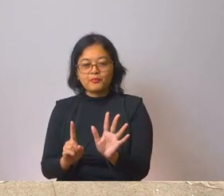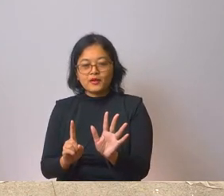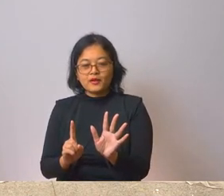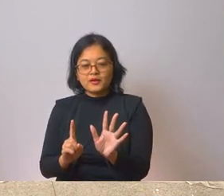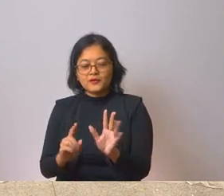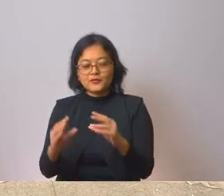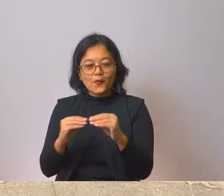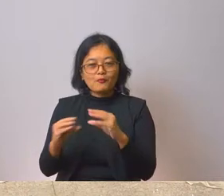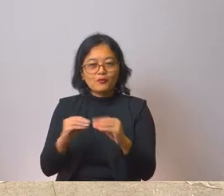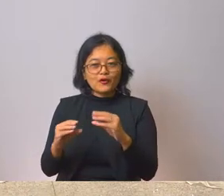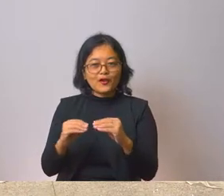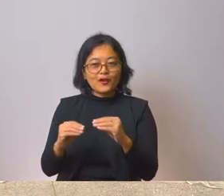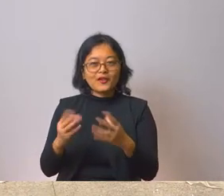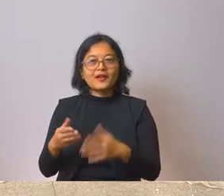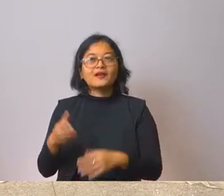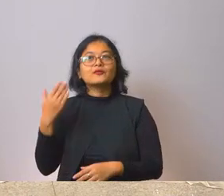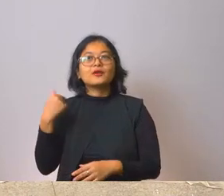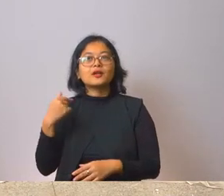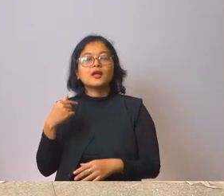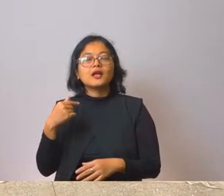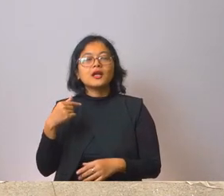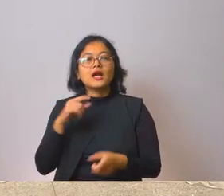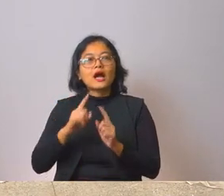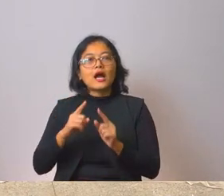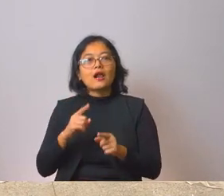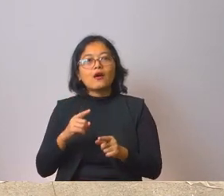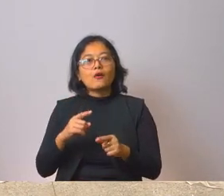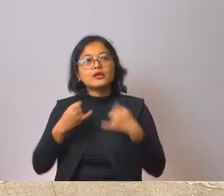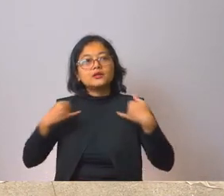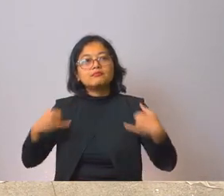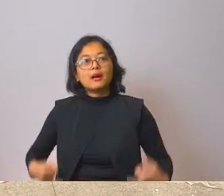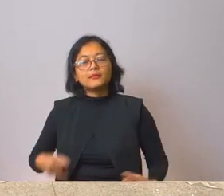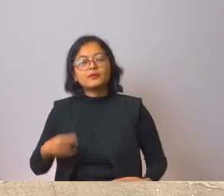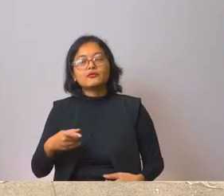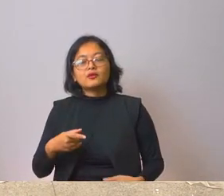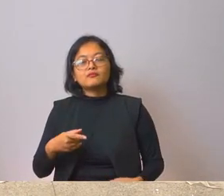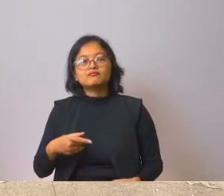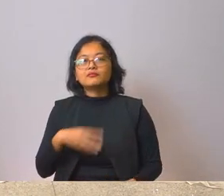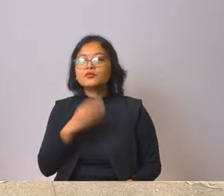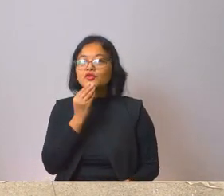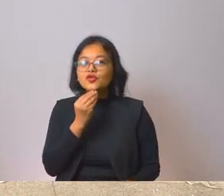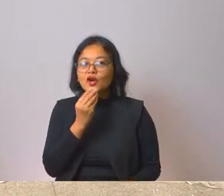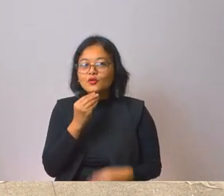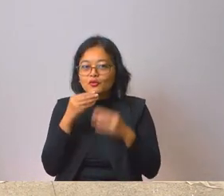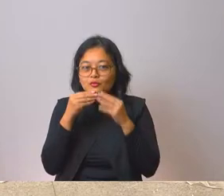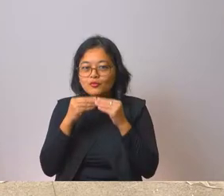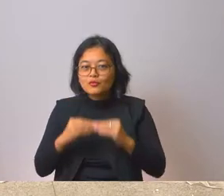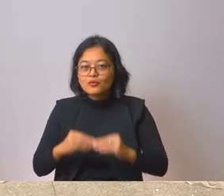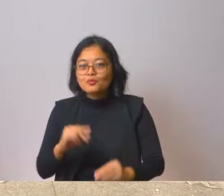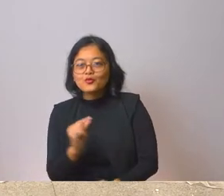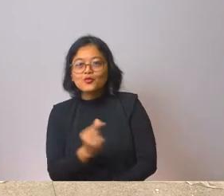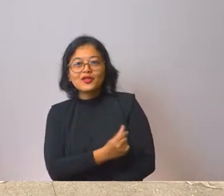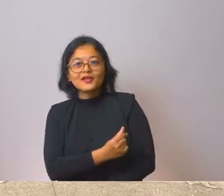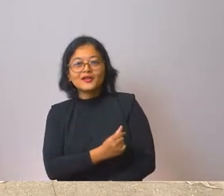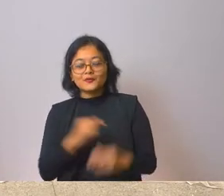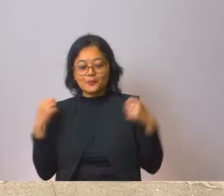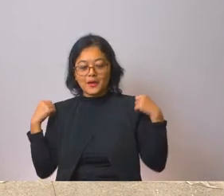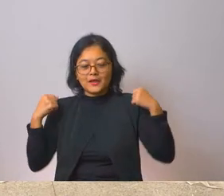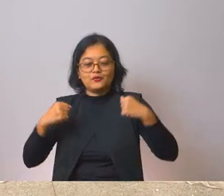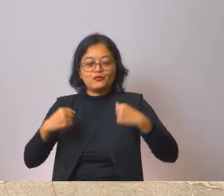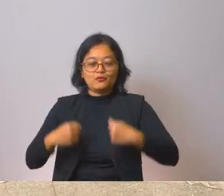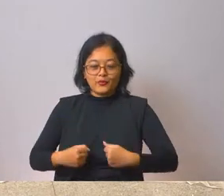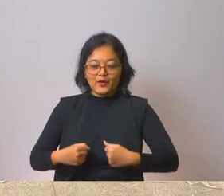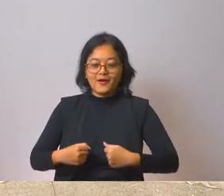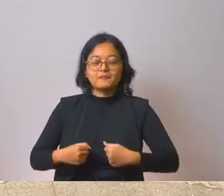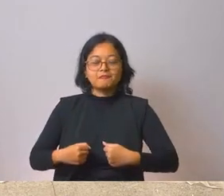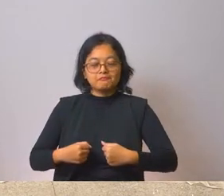putih, rambutnya putih, pakai jubah-jubah juga lah begitu ya. Tetapi mereka dengan semangat bercakap